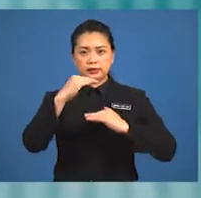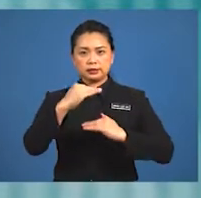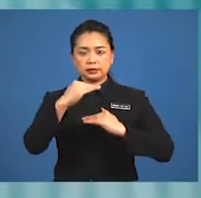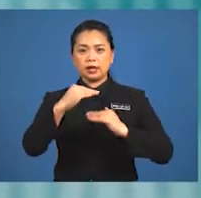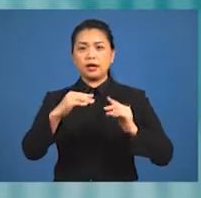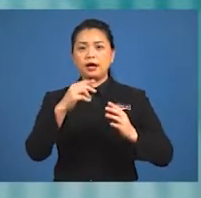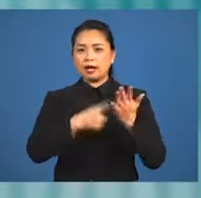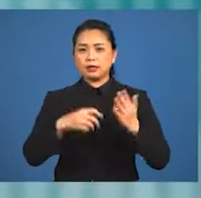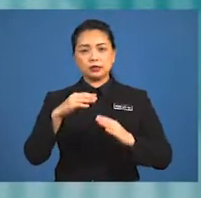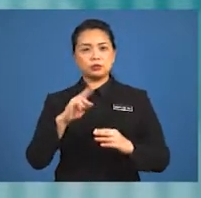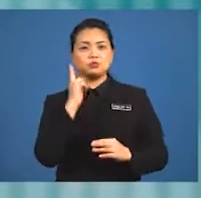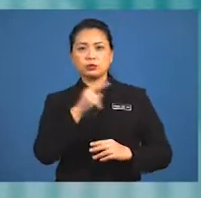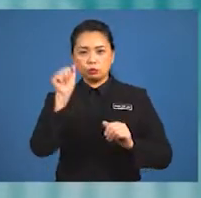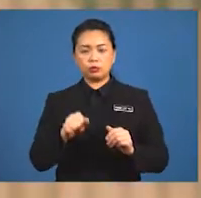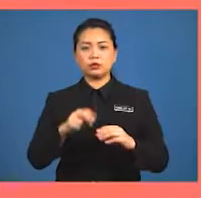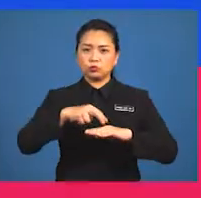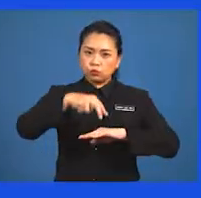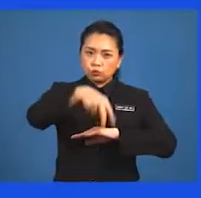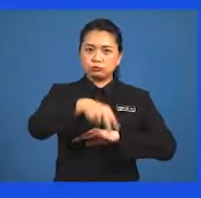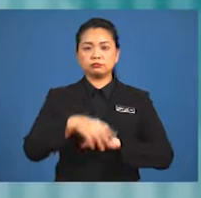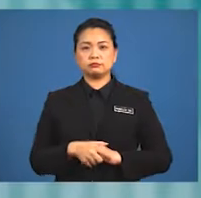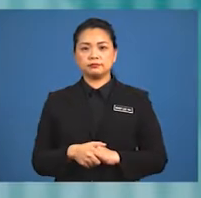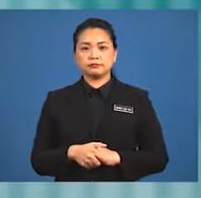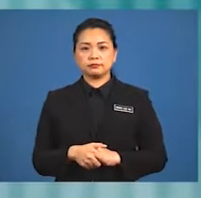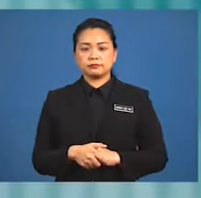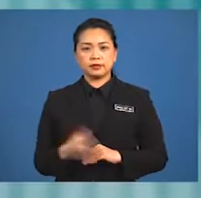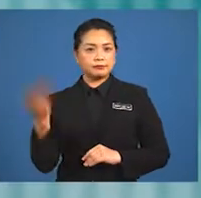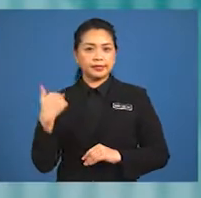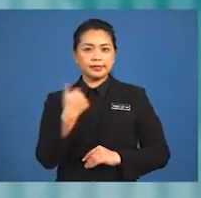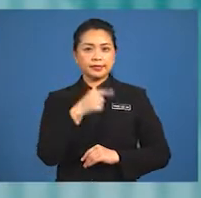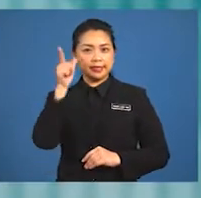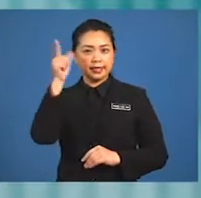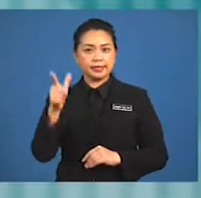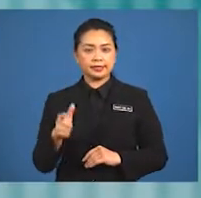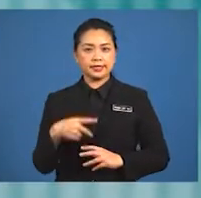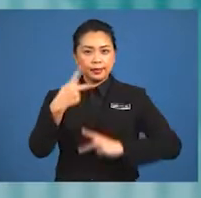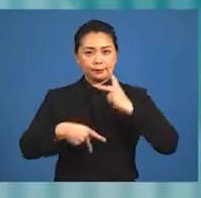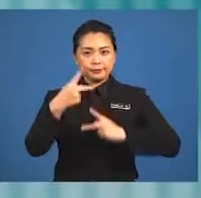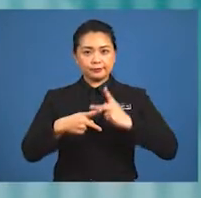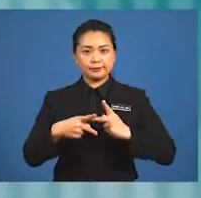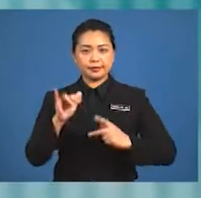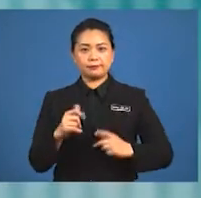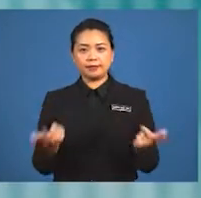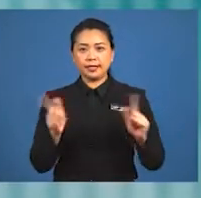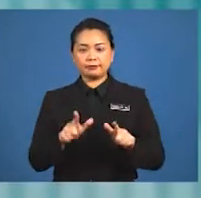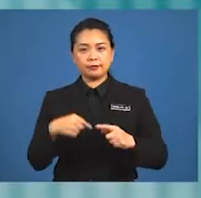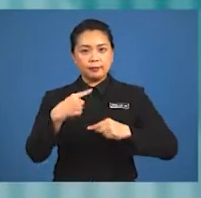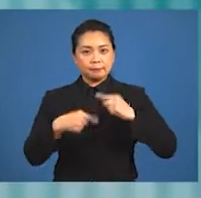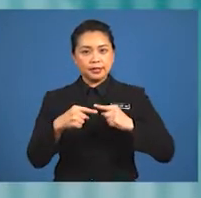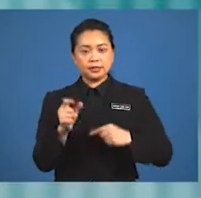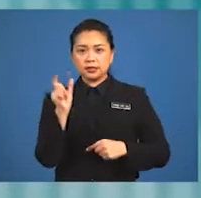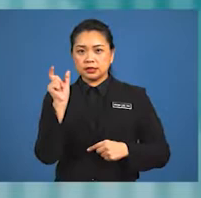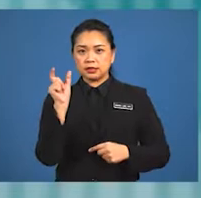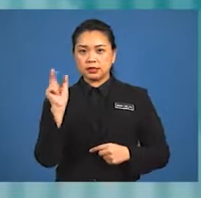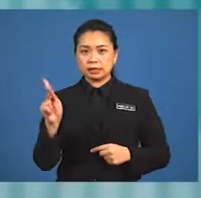boleh diturunkan. Mari kita lihat proses yang berlaku apabila kadar